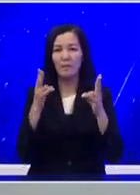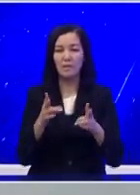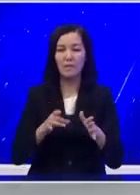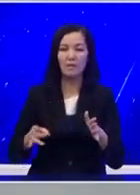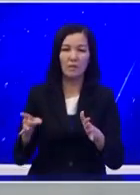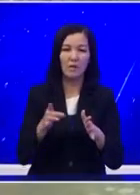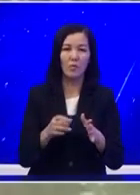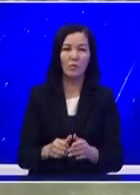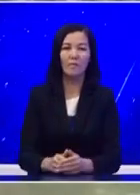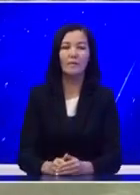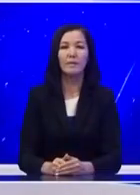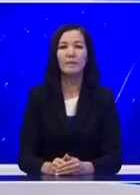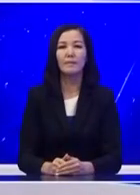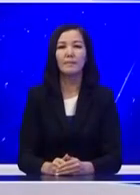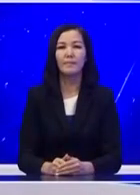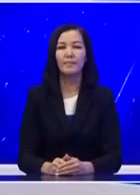районов.